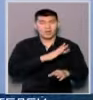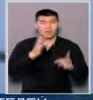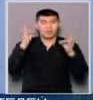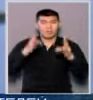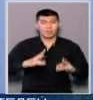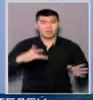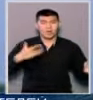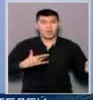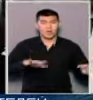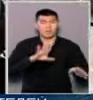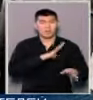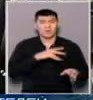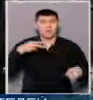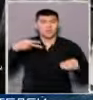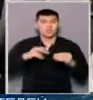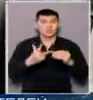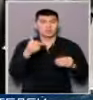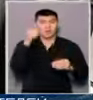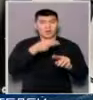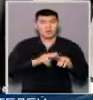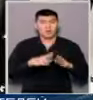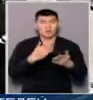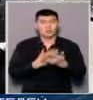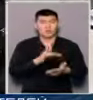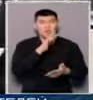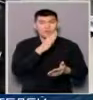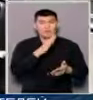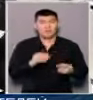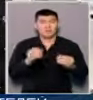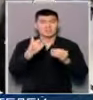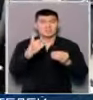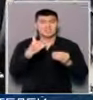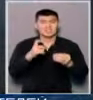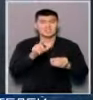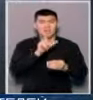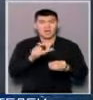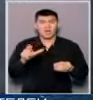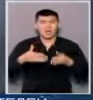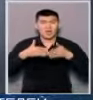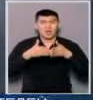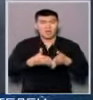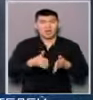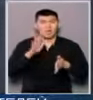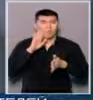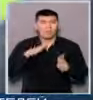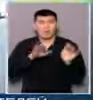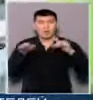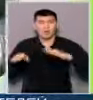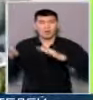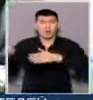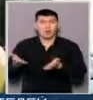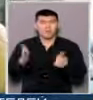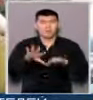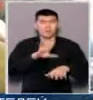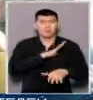произошедший в Курмангазинском районе в 2014 году. В то время более 100 рыбаков, ушедших в море и оказавшихся в ледовом плену,